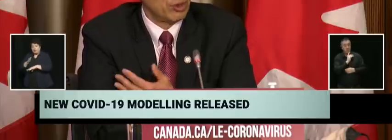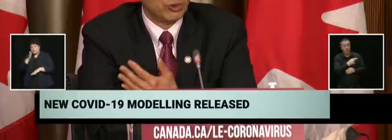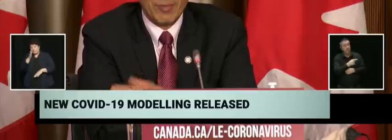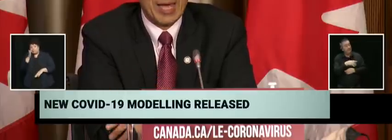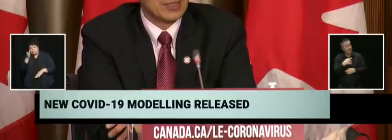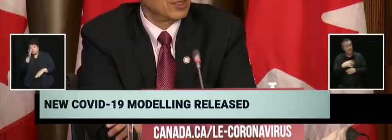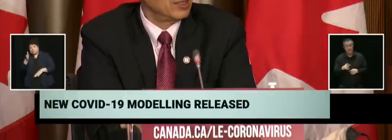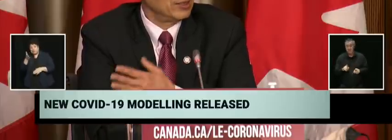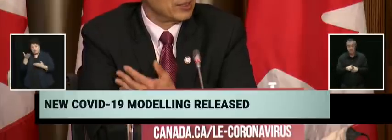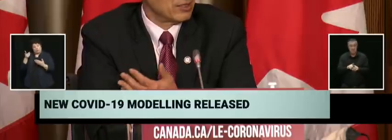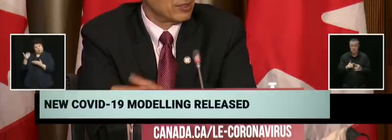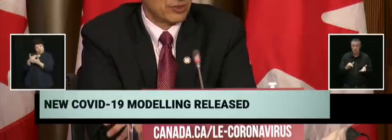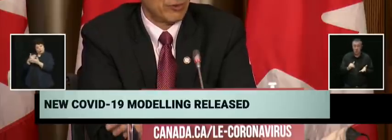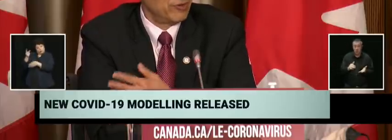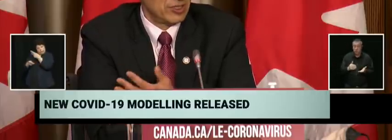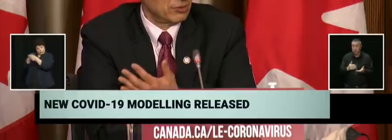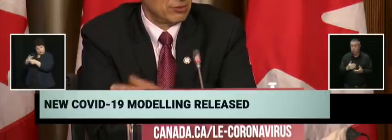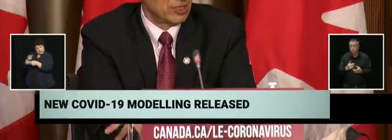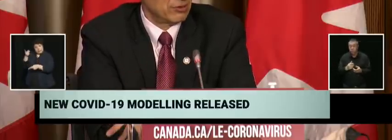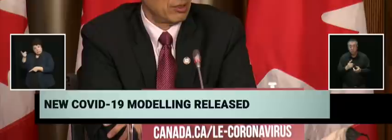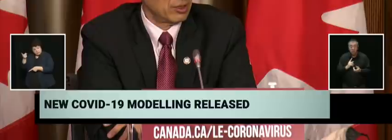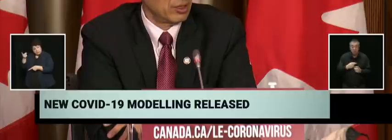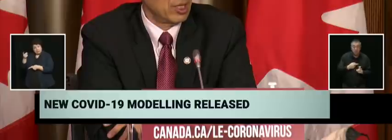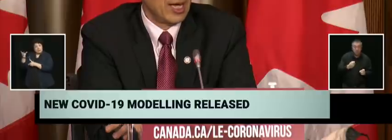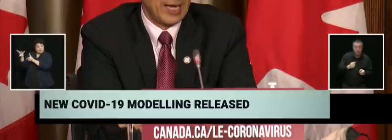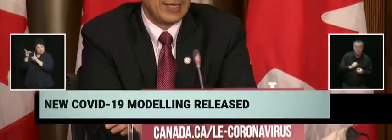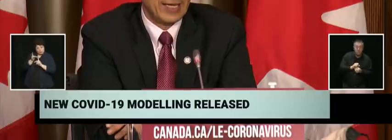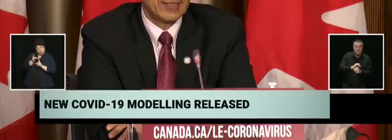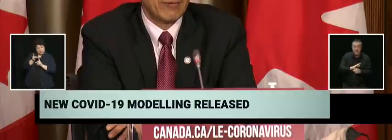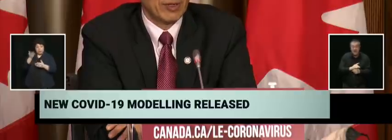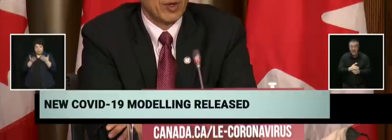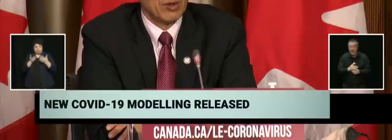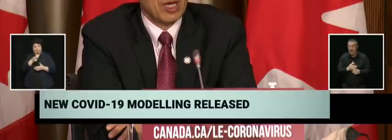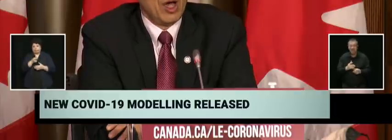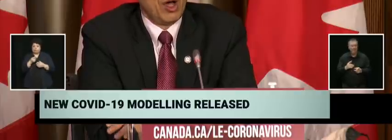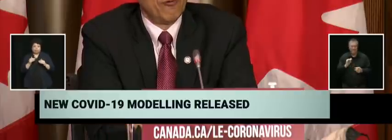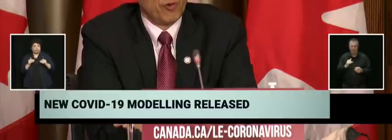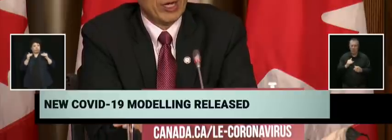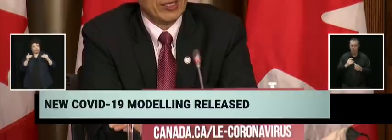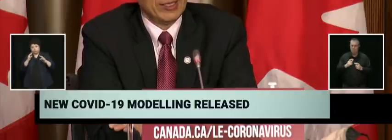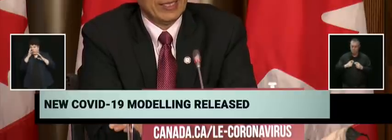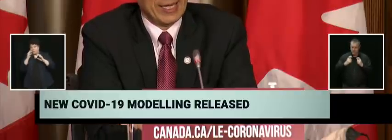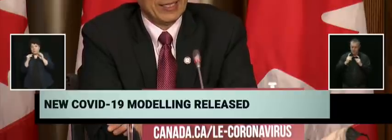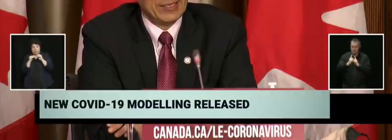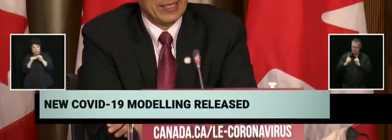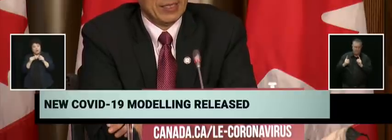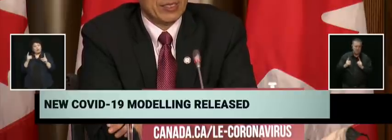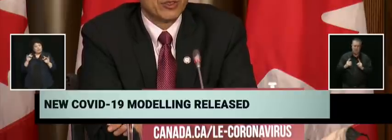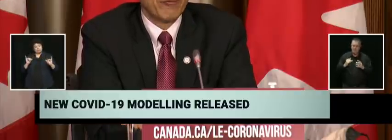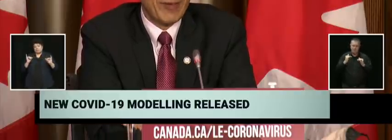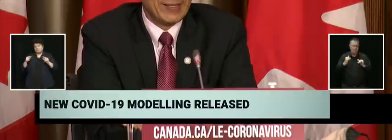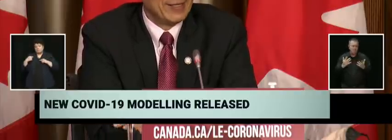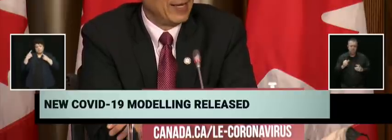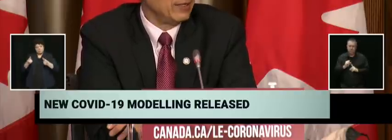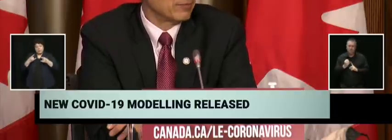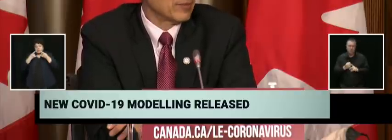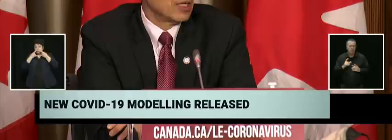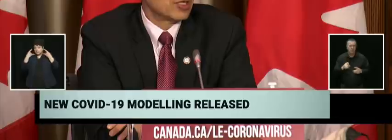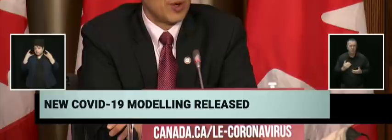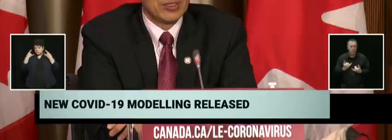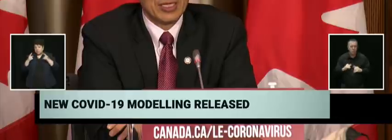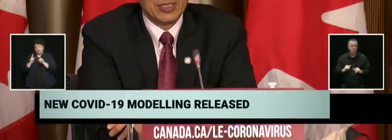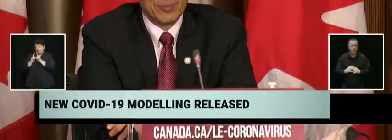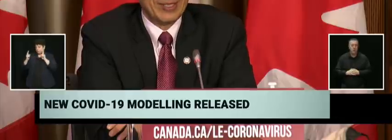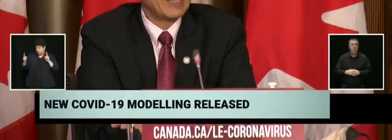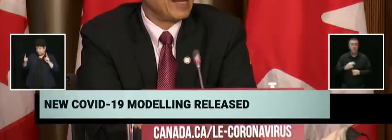comme le port de masque, la distanciation physique, tout ça. Donc, à date, c'est vraiment, on voit que les Canadiens sont fatigués.